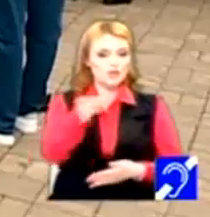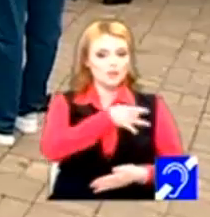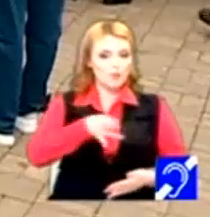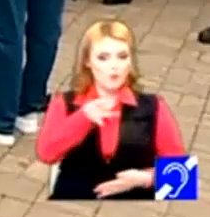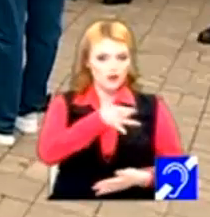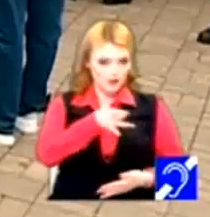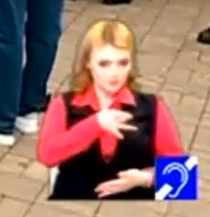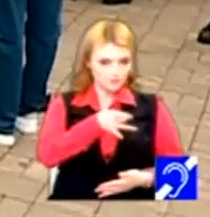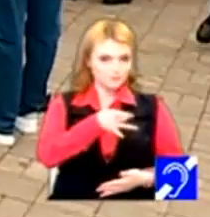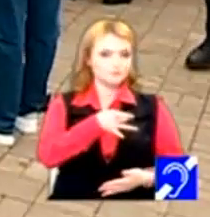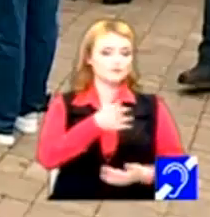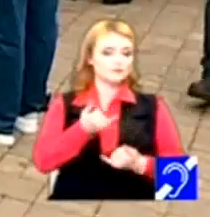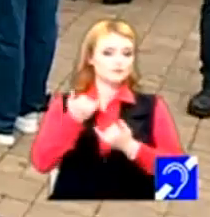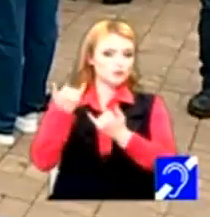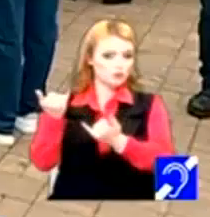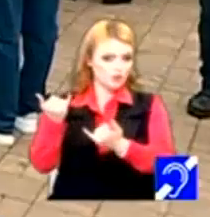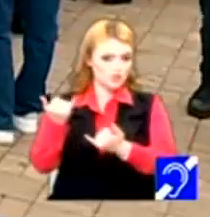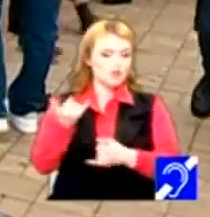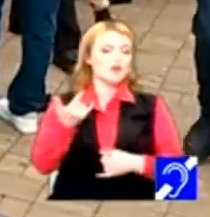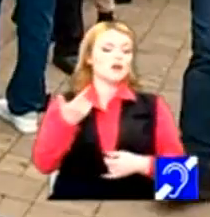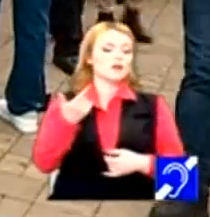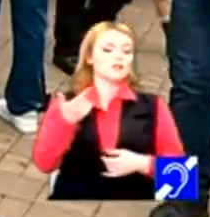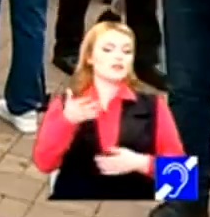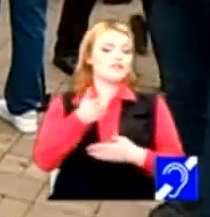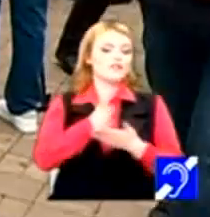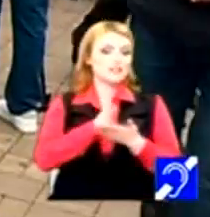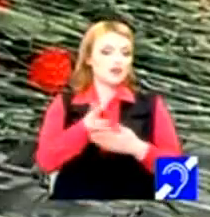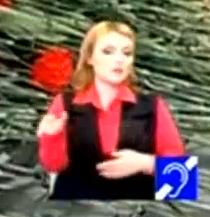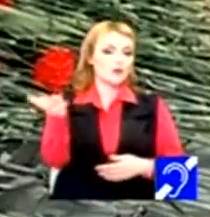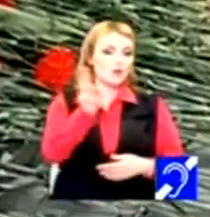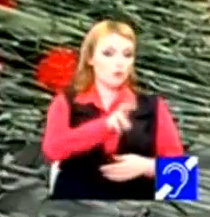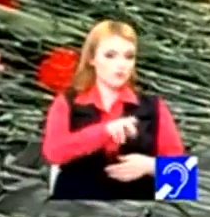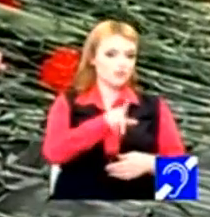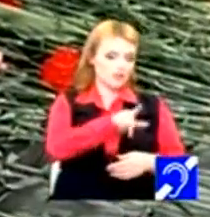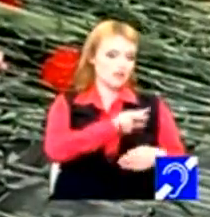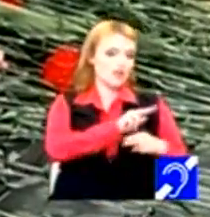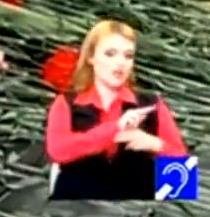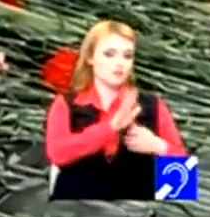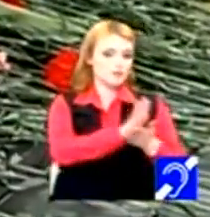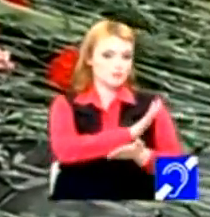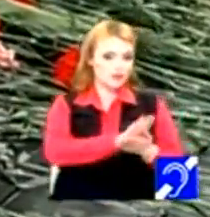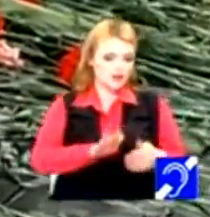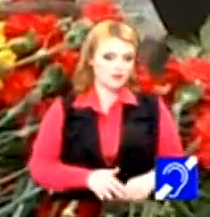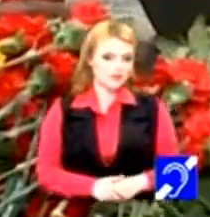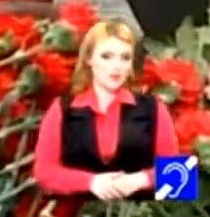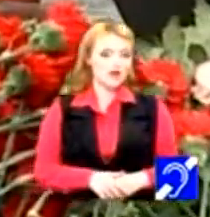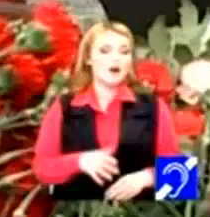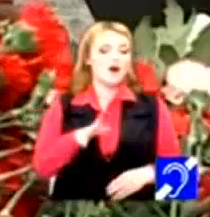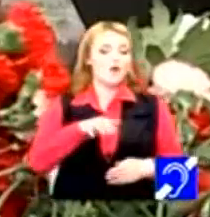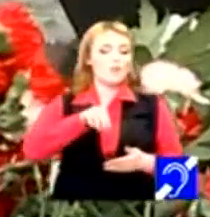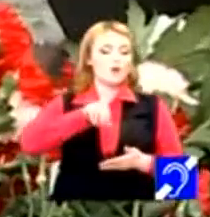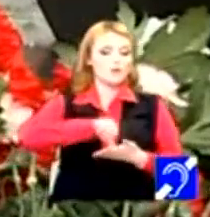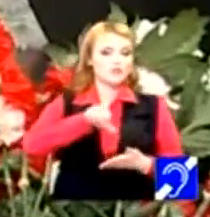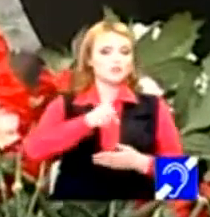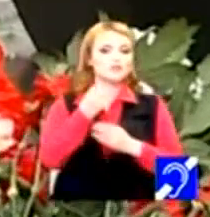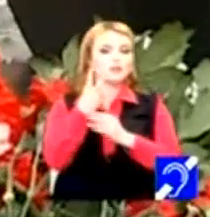Experimental Protezare și Ortopedie, unde veteranii trec reabilitare. La războiul din Afganistan au participat peste 12.000